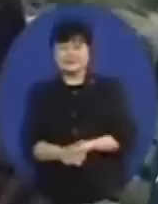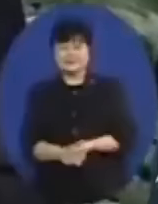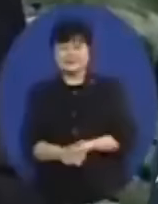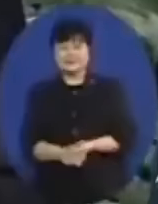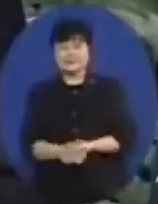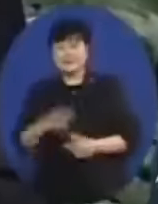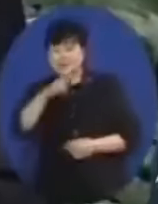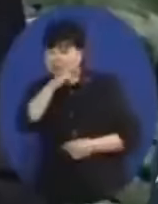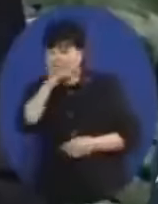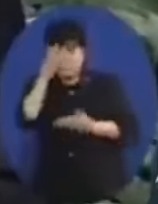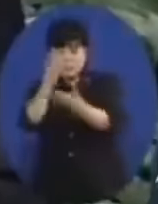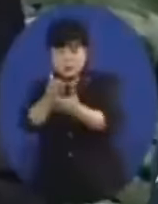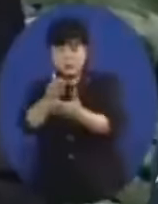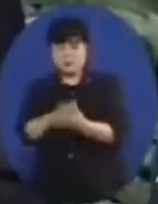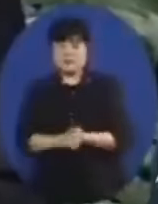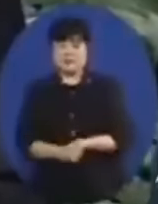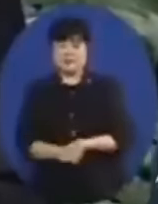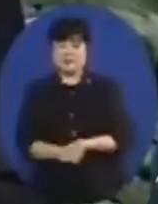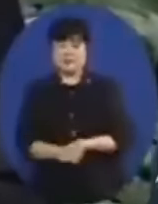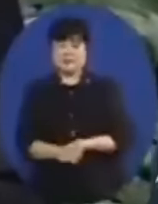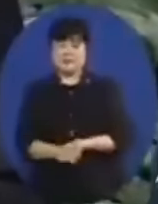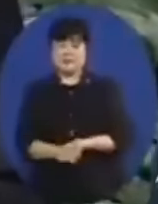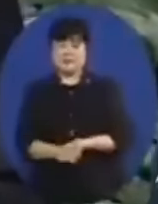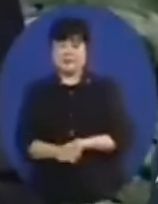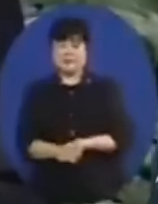조금도 의심하지 마십시오.